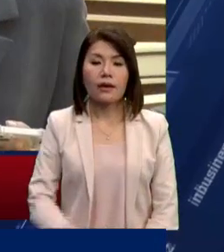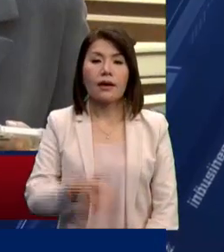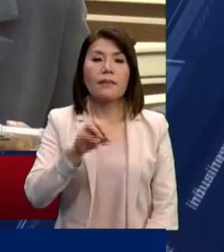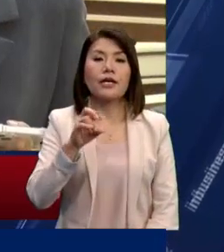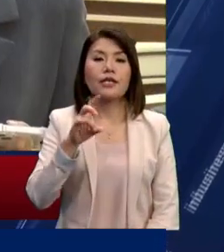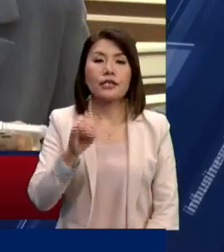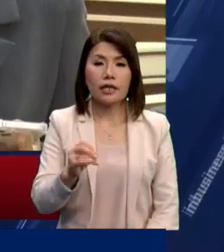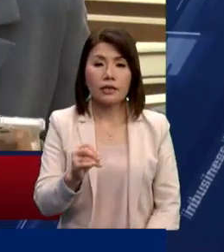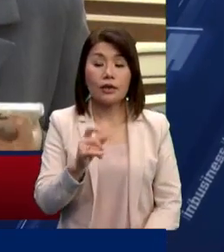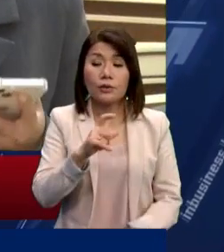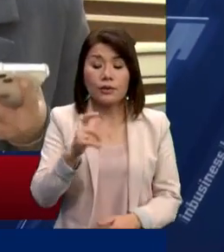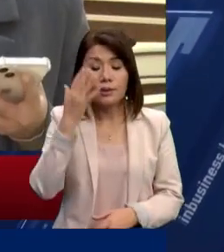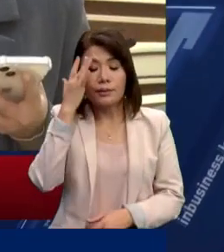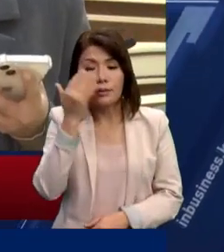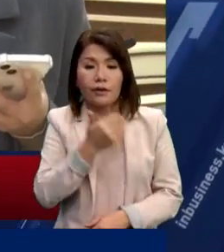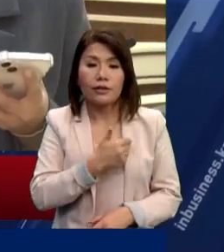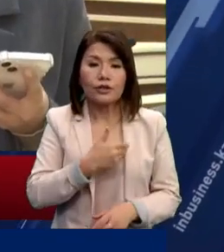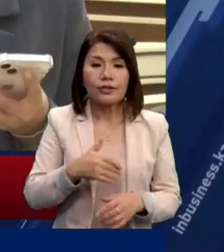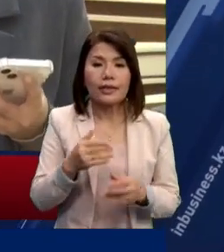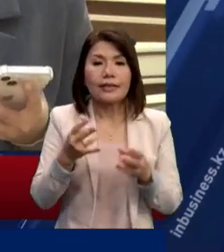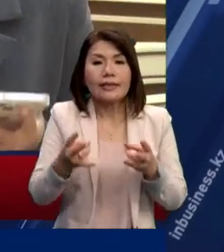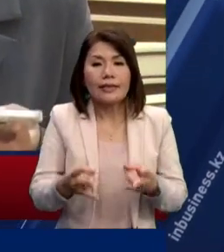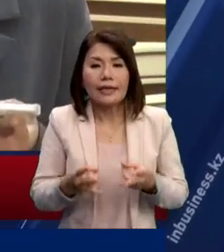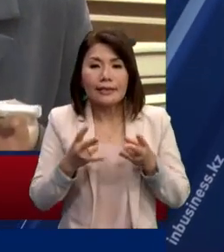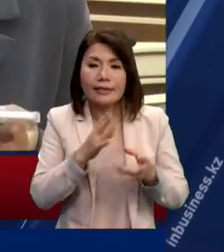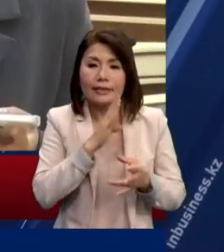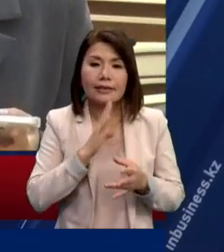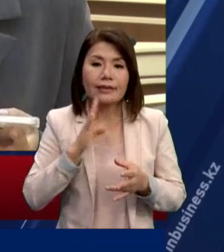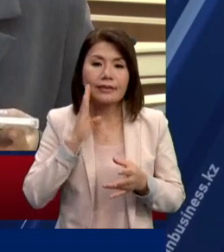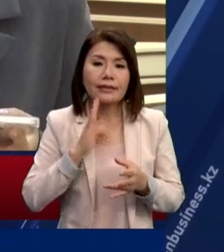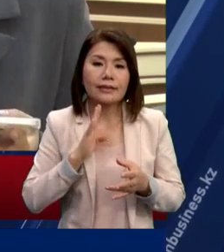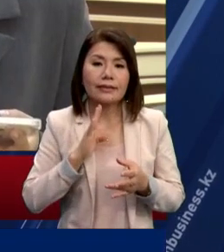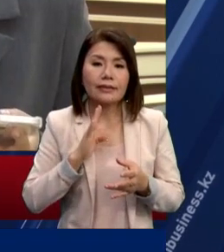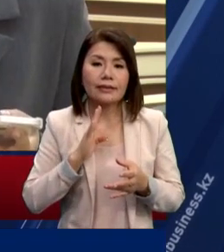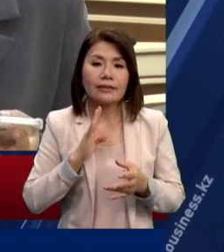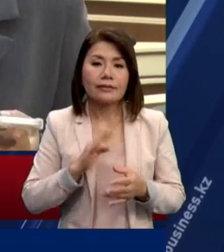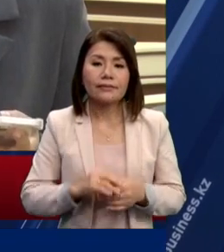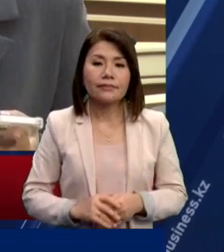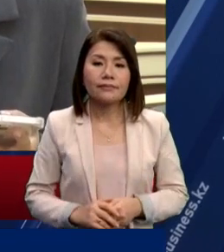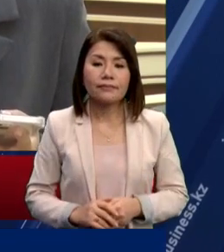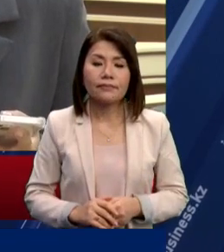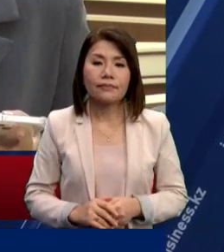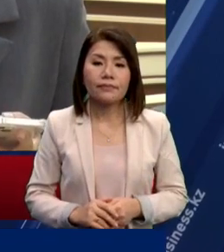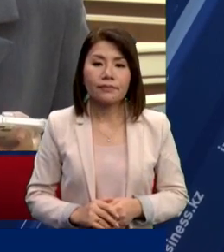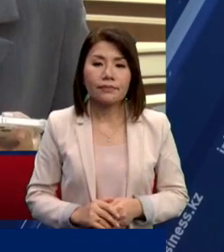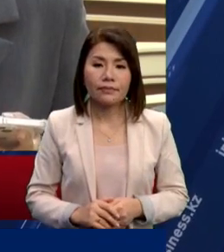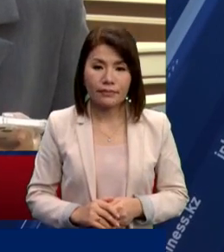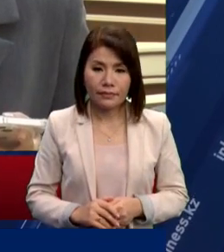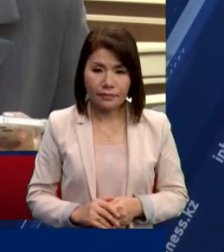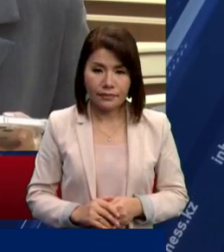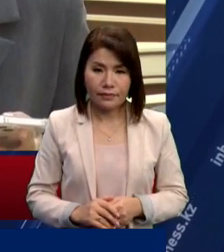Маржан, кандидаттардың арасында нәзік жандылардың көбейіп жатқаны естіліп тұр ма?